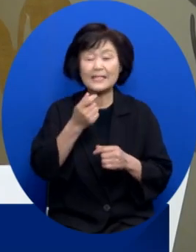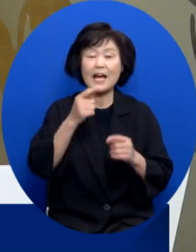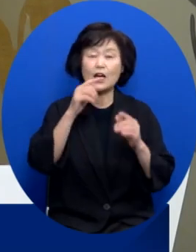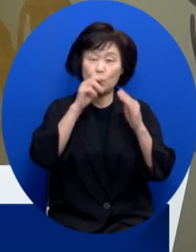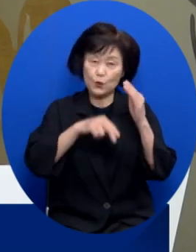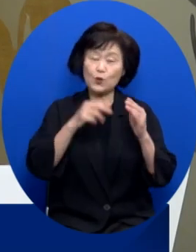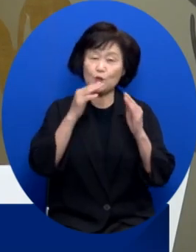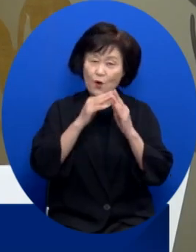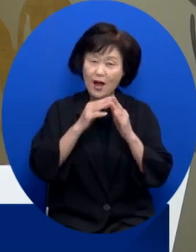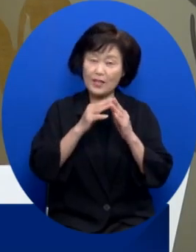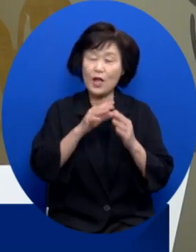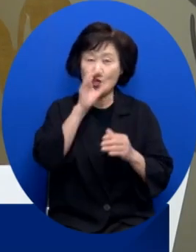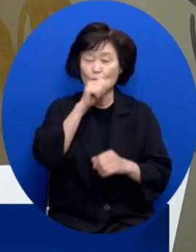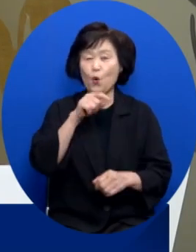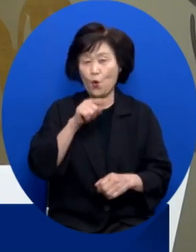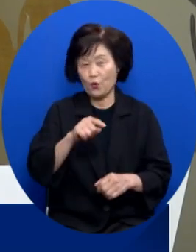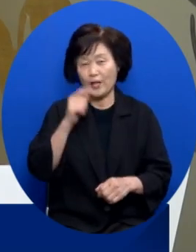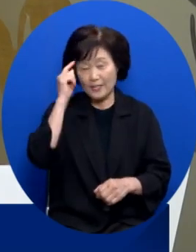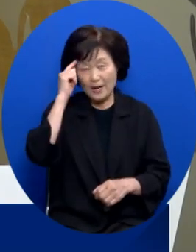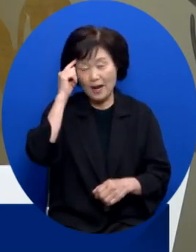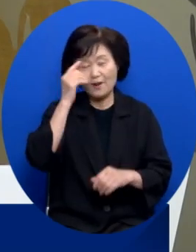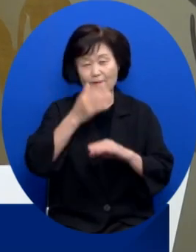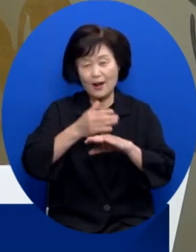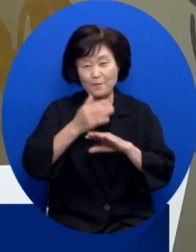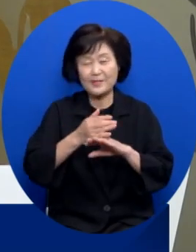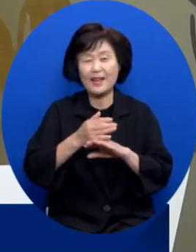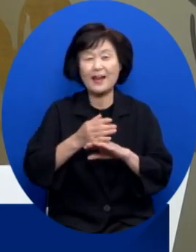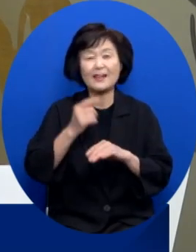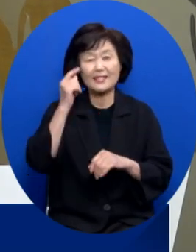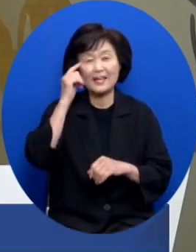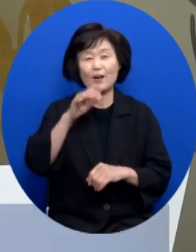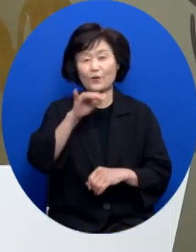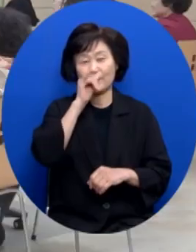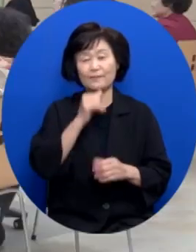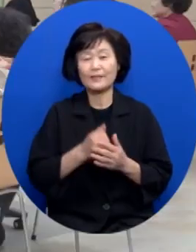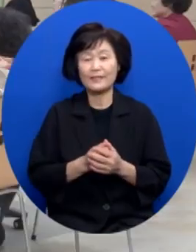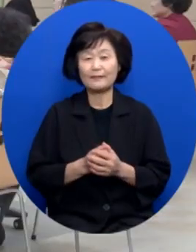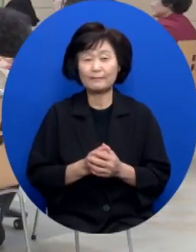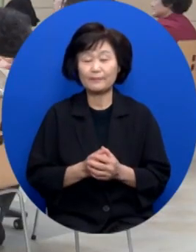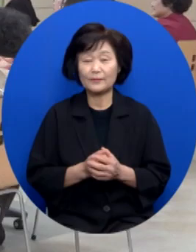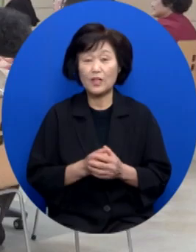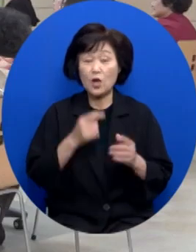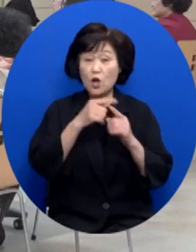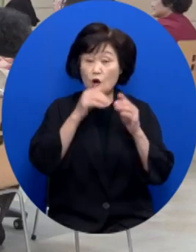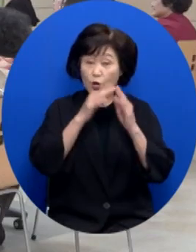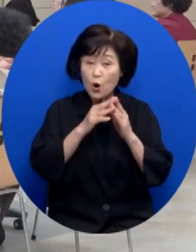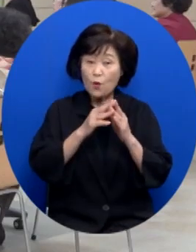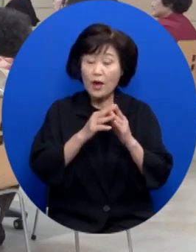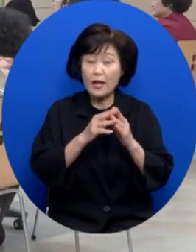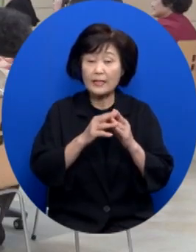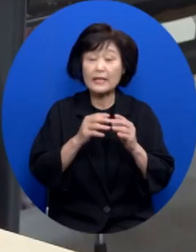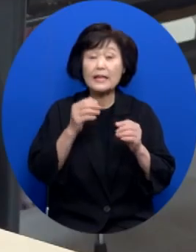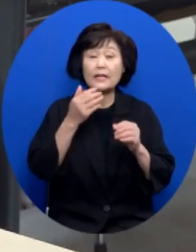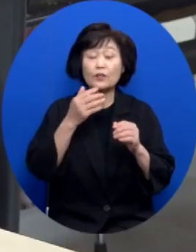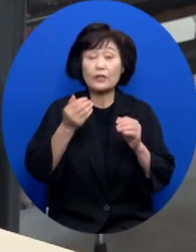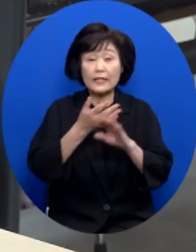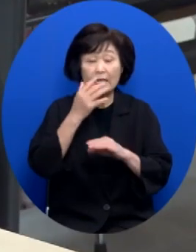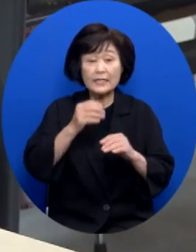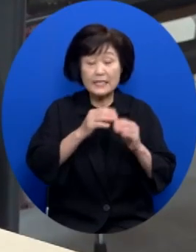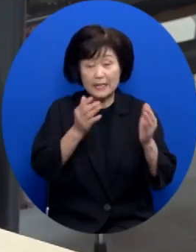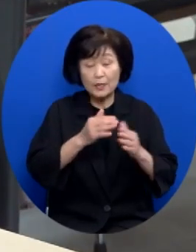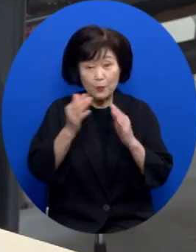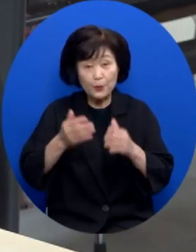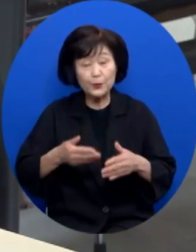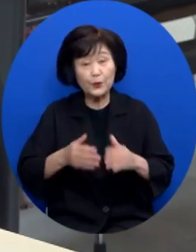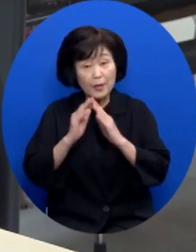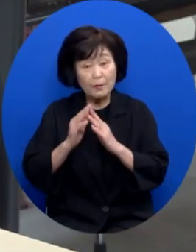큰 장점이라고 생각을 하고, 감사하게 생각하고 있습니다. 교회는 부대 시설을 적극적으로 개방해